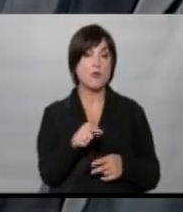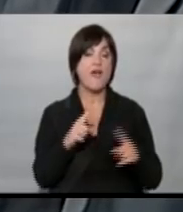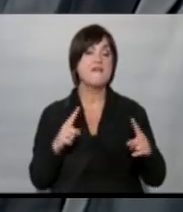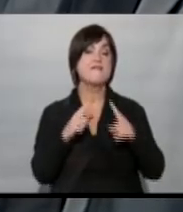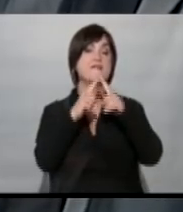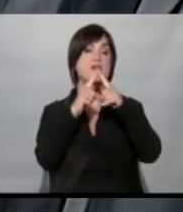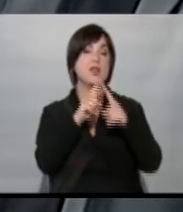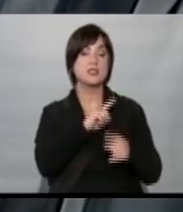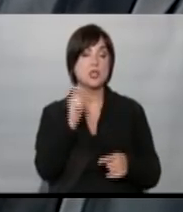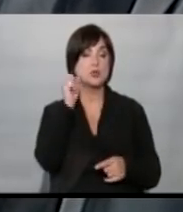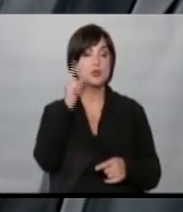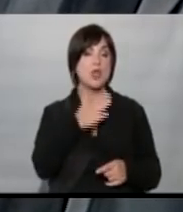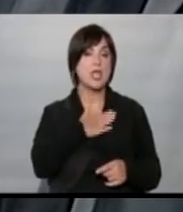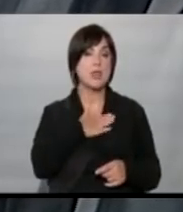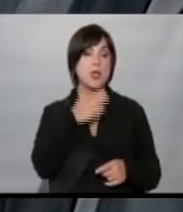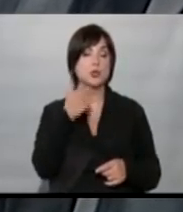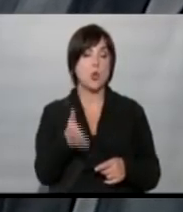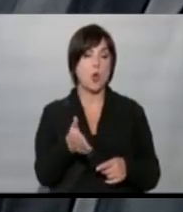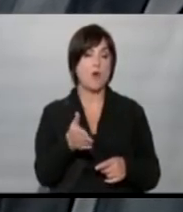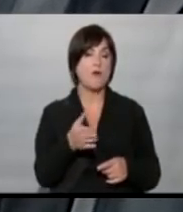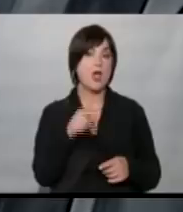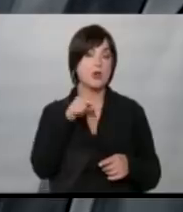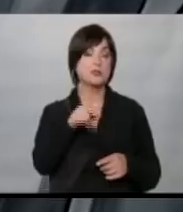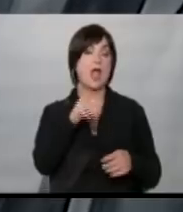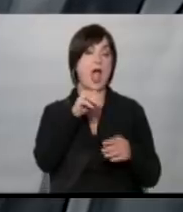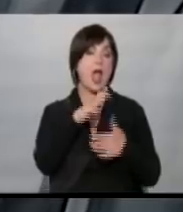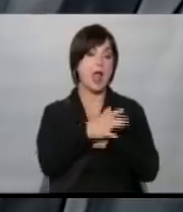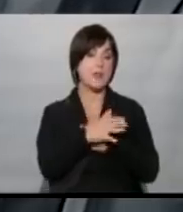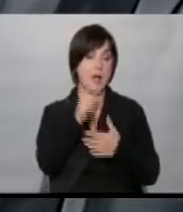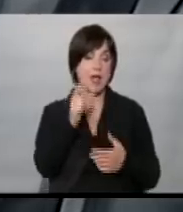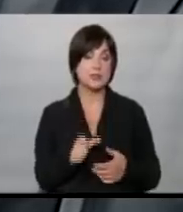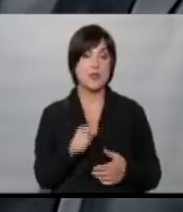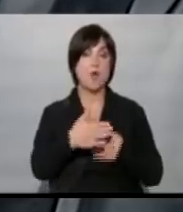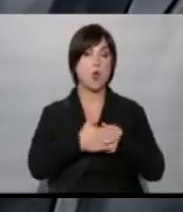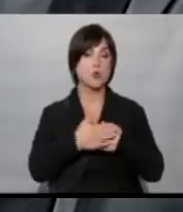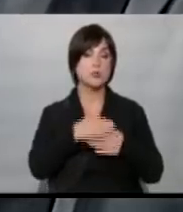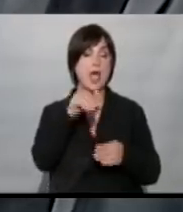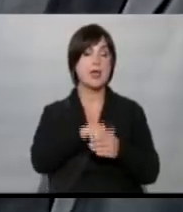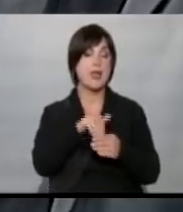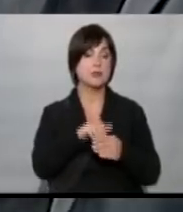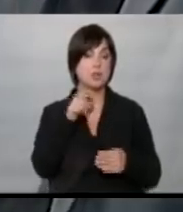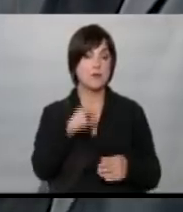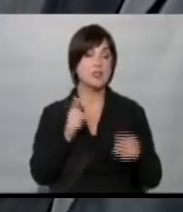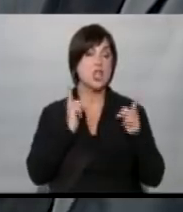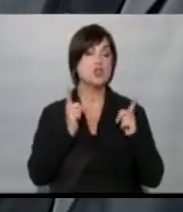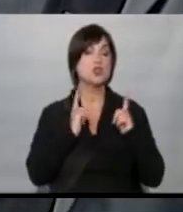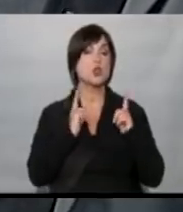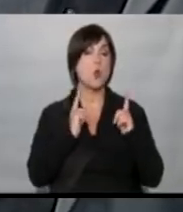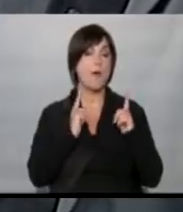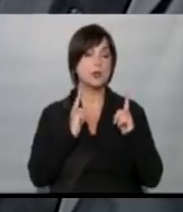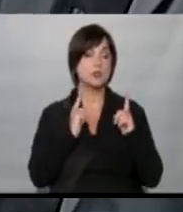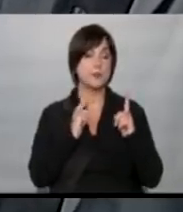врвот. И неслучајно имаме толкав одзив на албанци во однос на референдумот, иако се очекуваше,